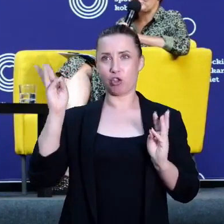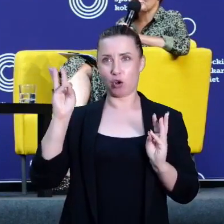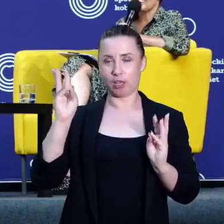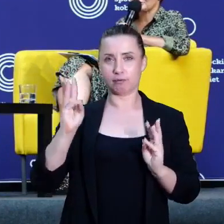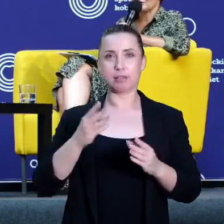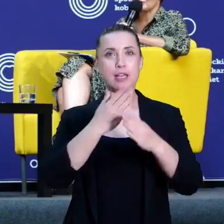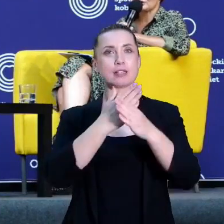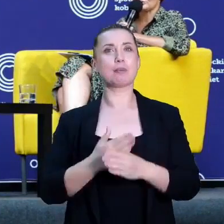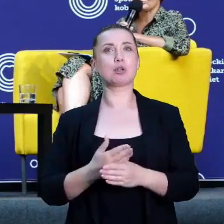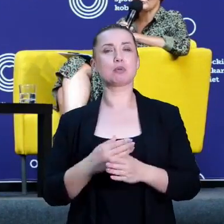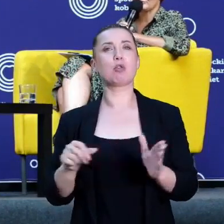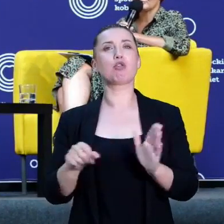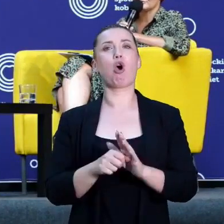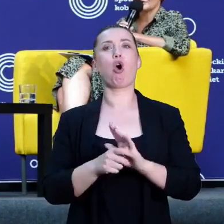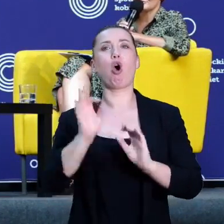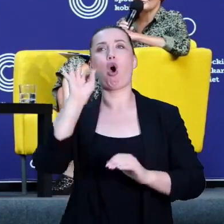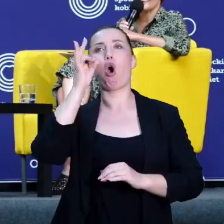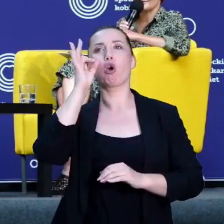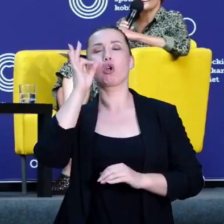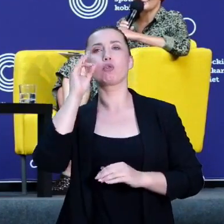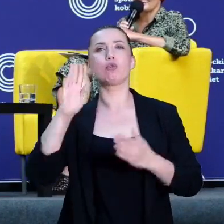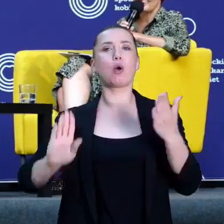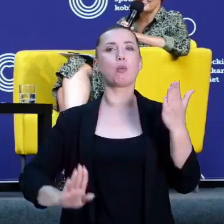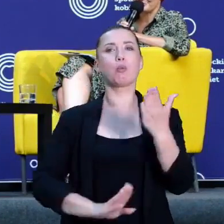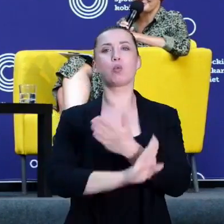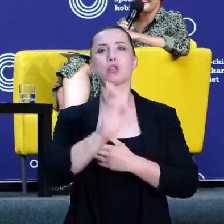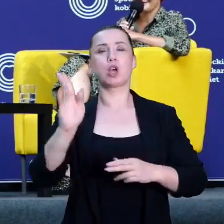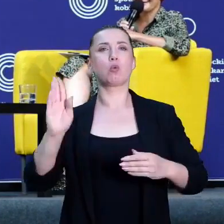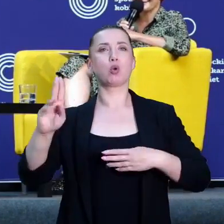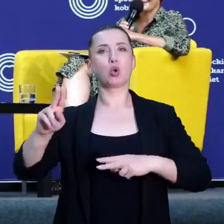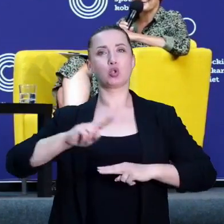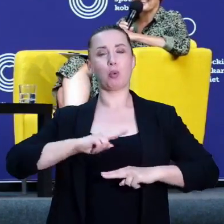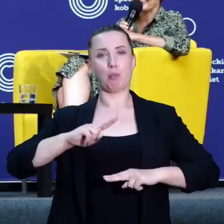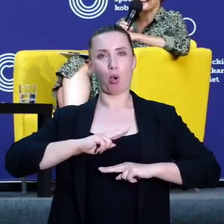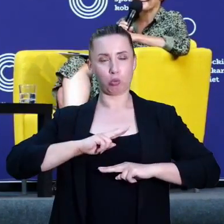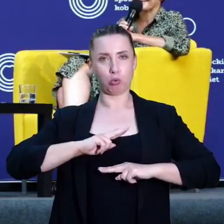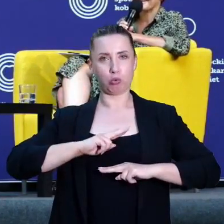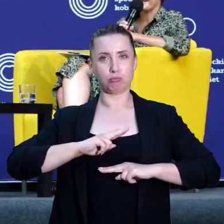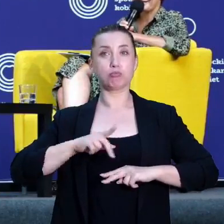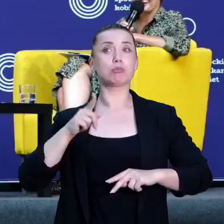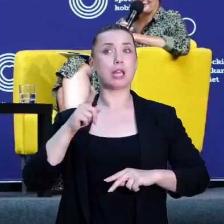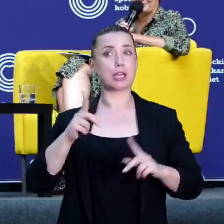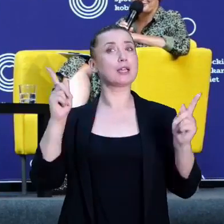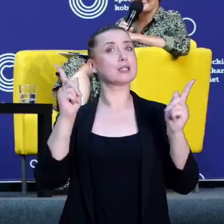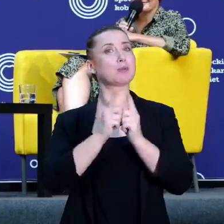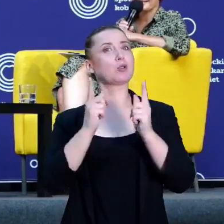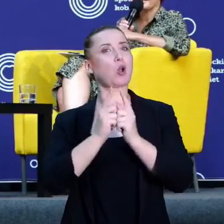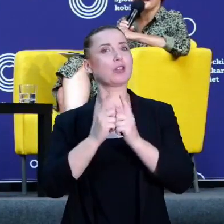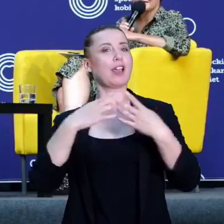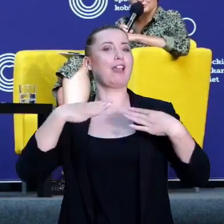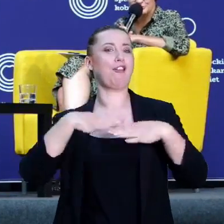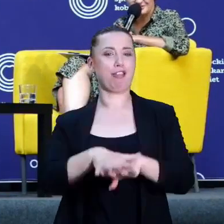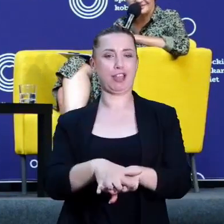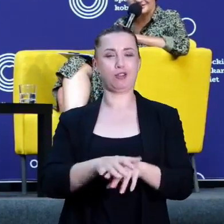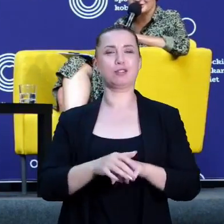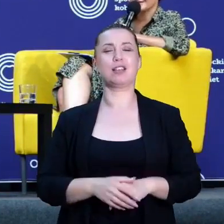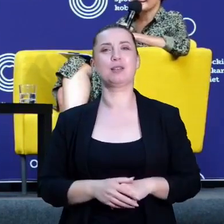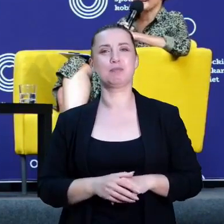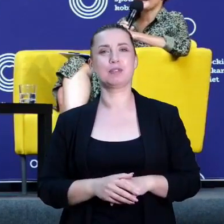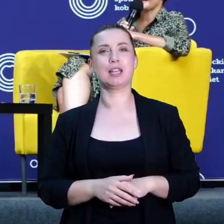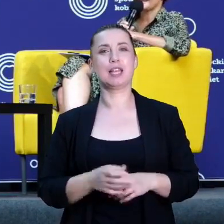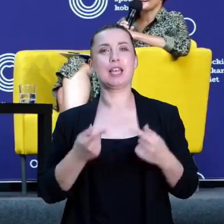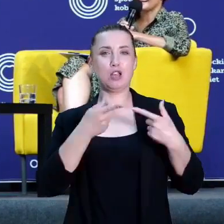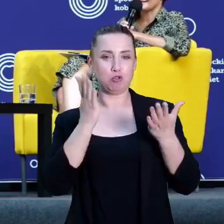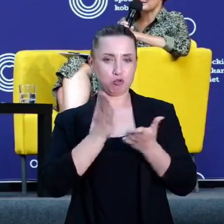was zaprosić do ogrodów Muzeum Sopotu na takie spotkanie integrujące. Także już